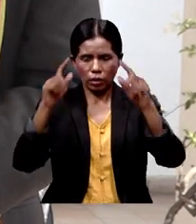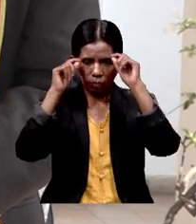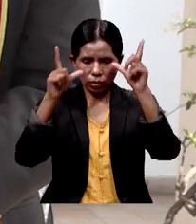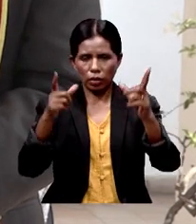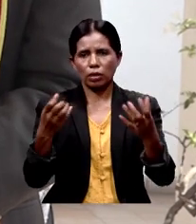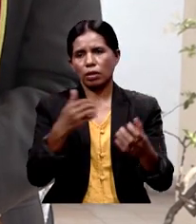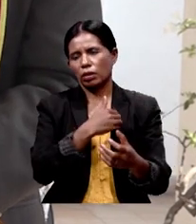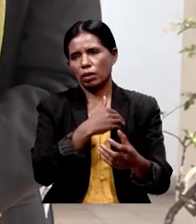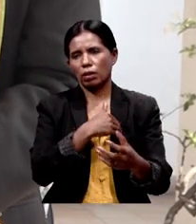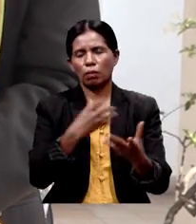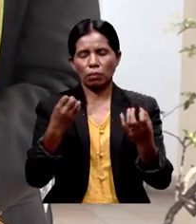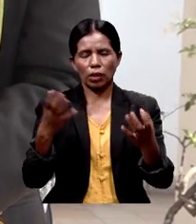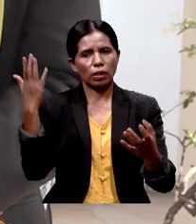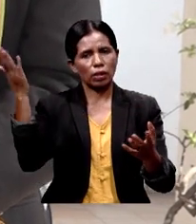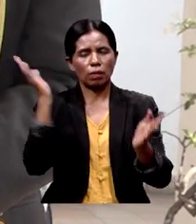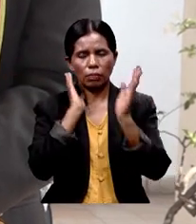timay